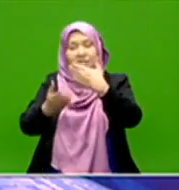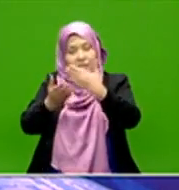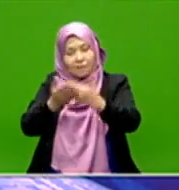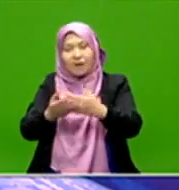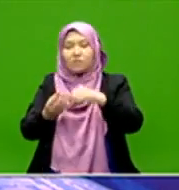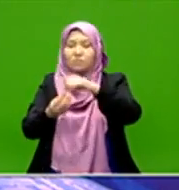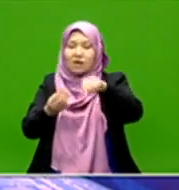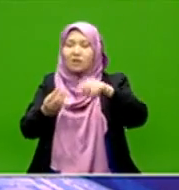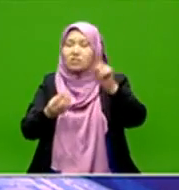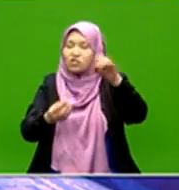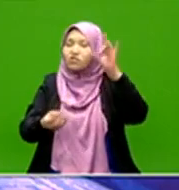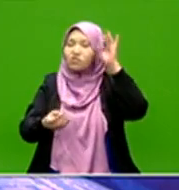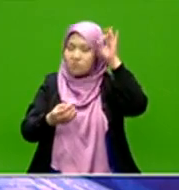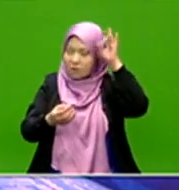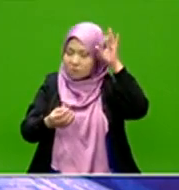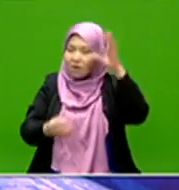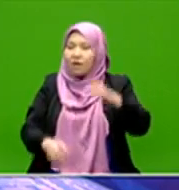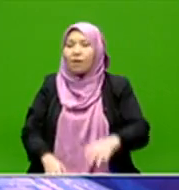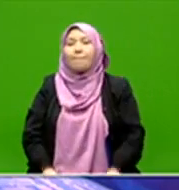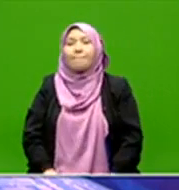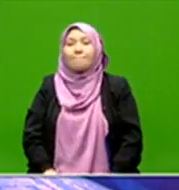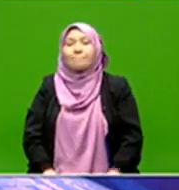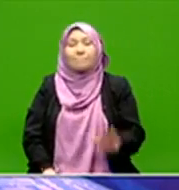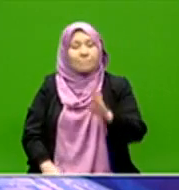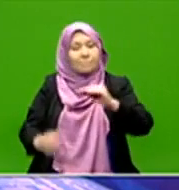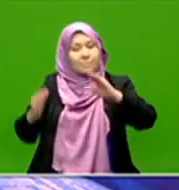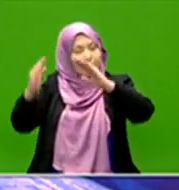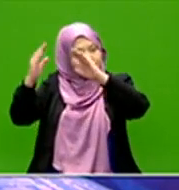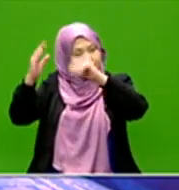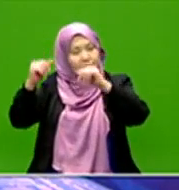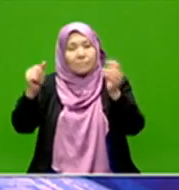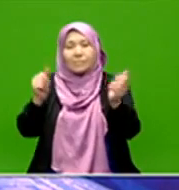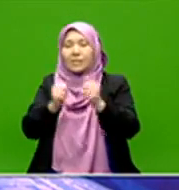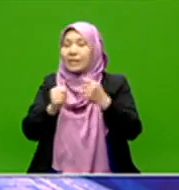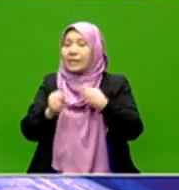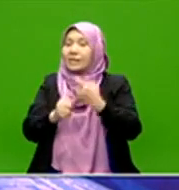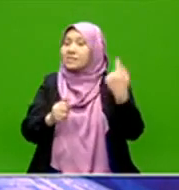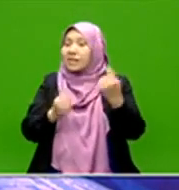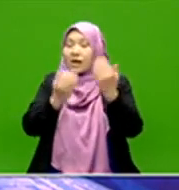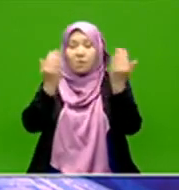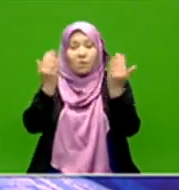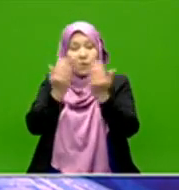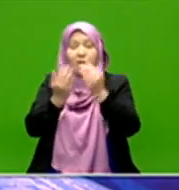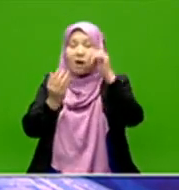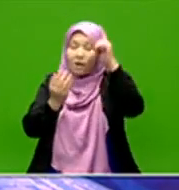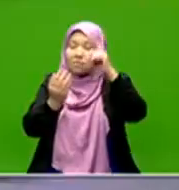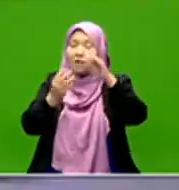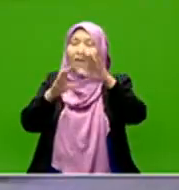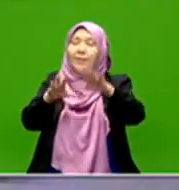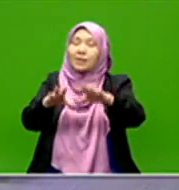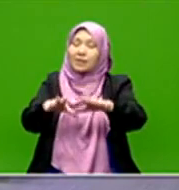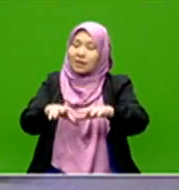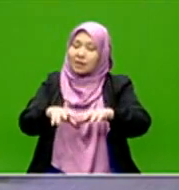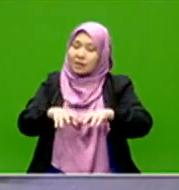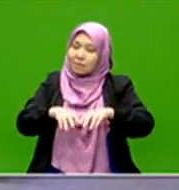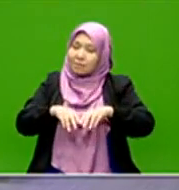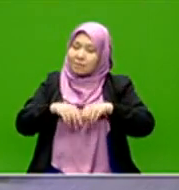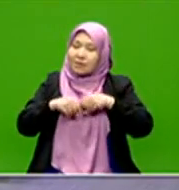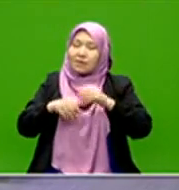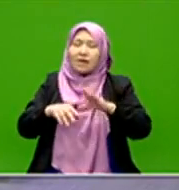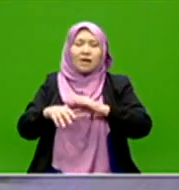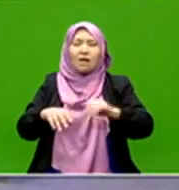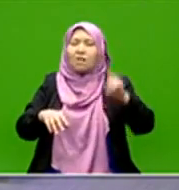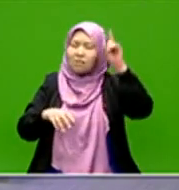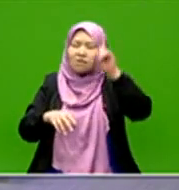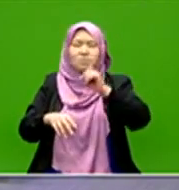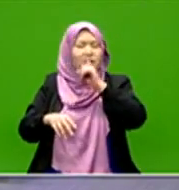nanti, insya-Allah. Insya-Allah, ya. Jadi moga-moga, ya, dengan kita selalu berdoa ni ustaz, ya, Allah kabulkan, dan Allah sebenarnya tidak pernah